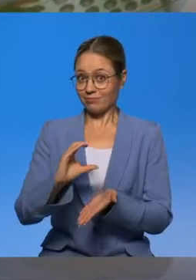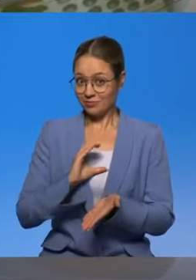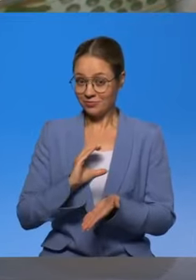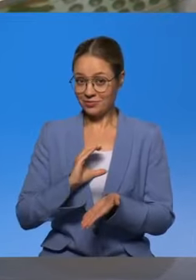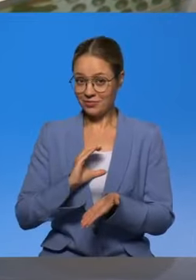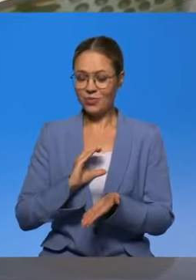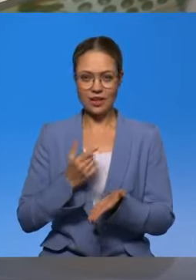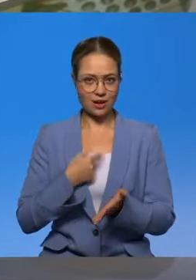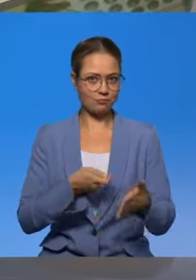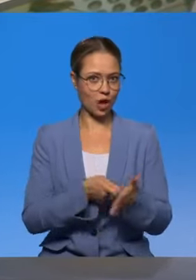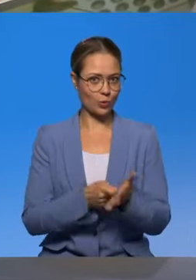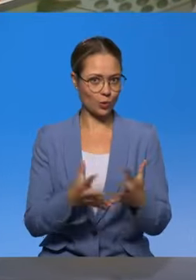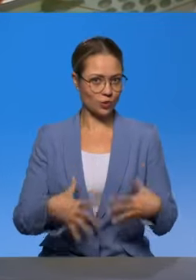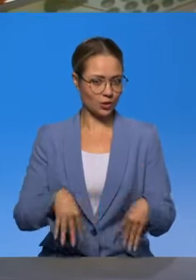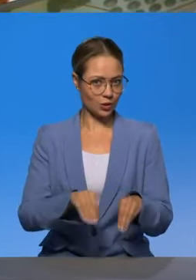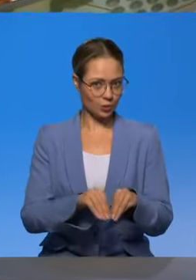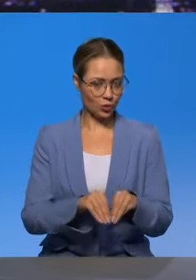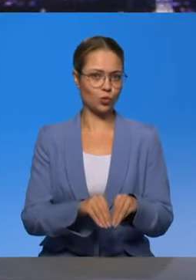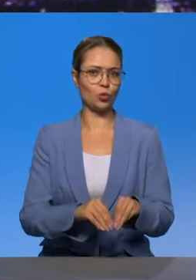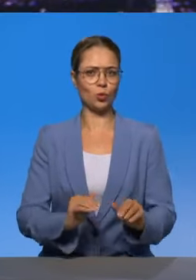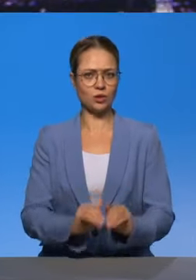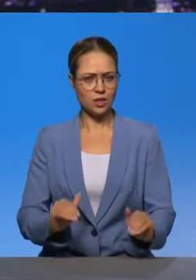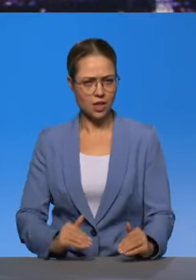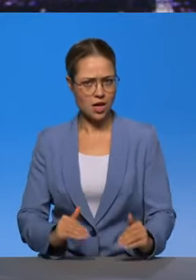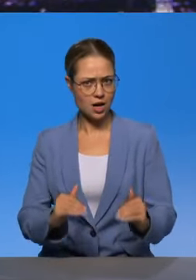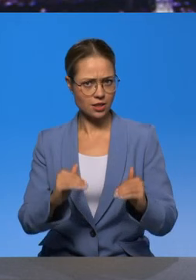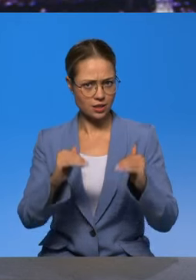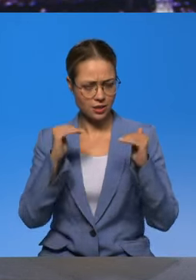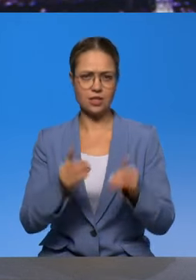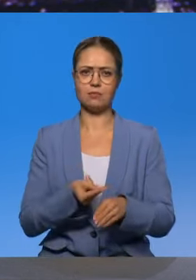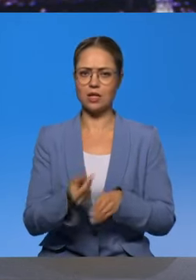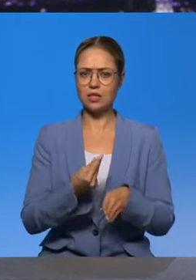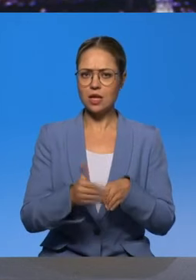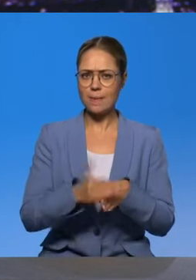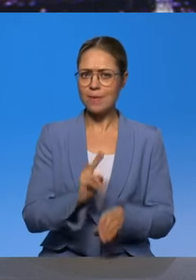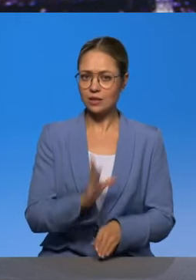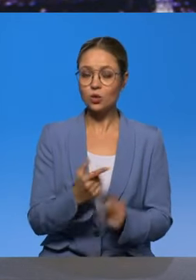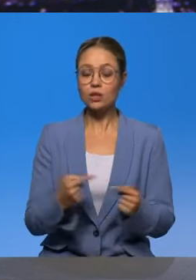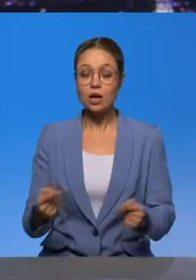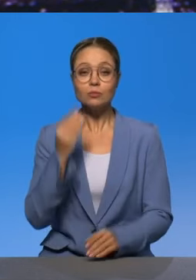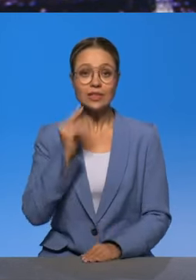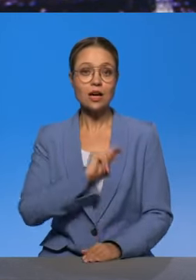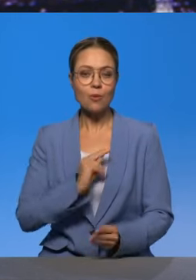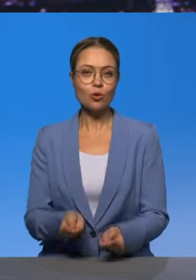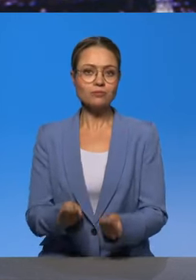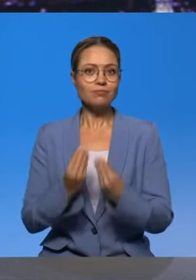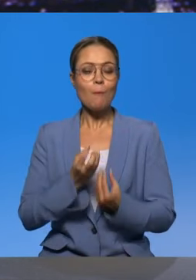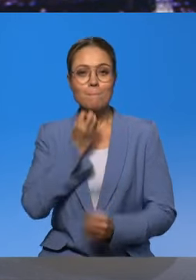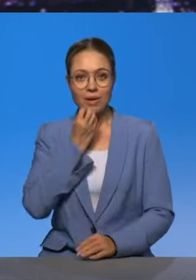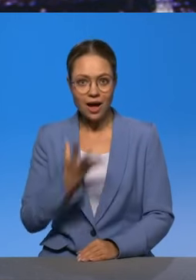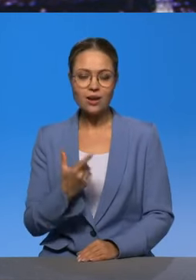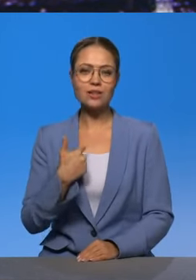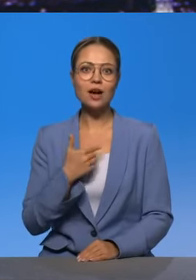семью, растить детей, там, платить ипотеку, и так, то есть она мне будет приносить благо, и за эту работу буду